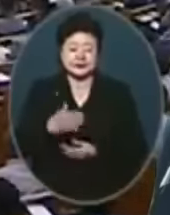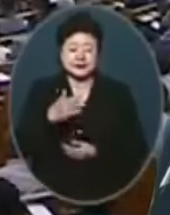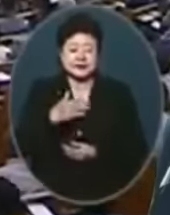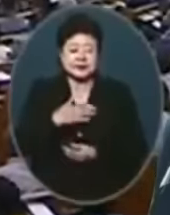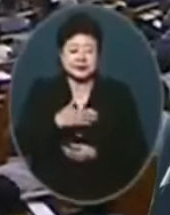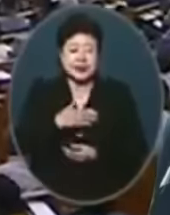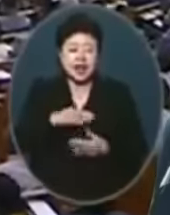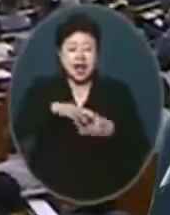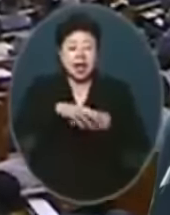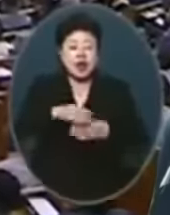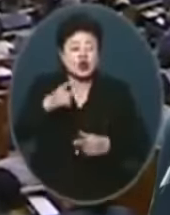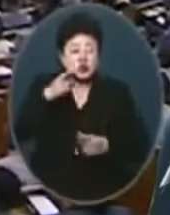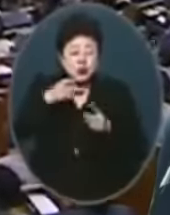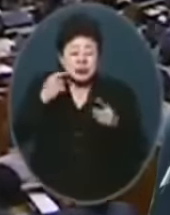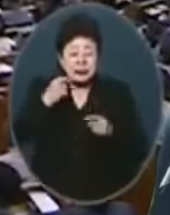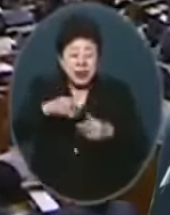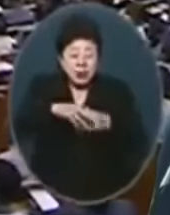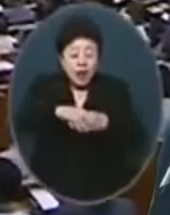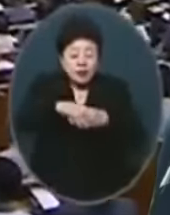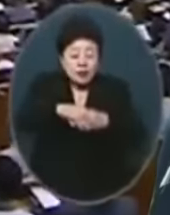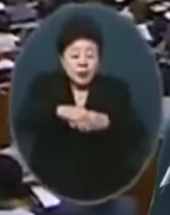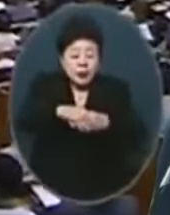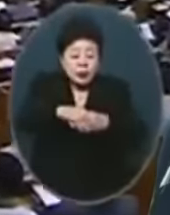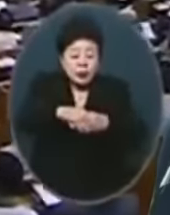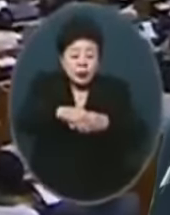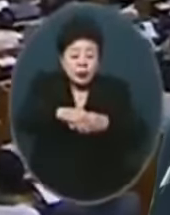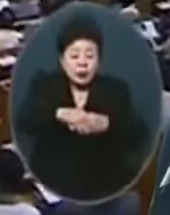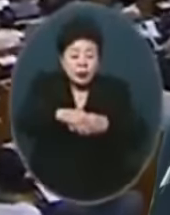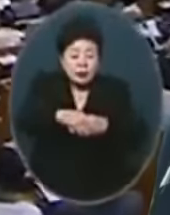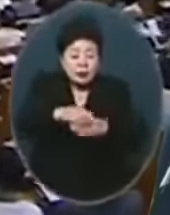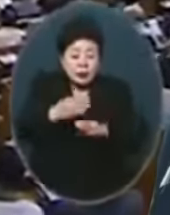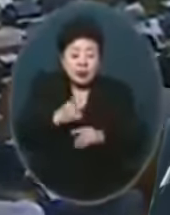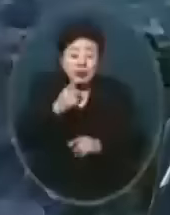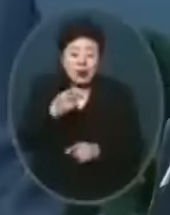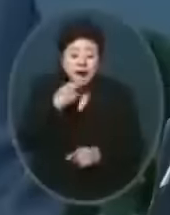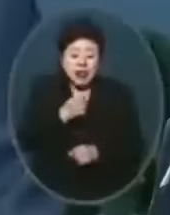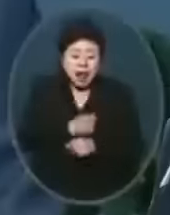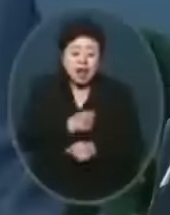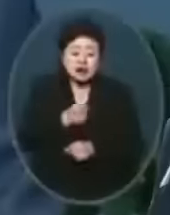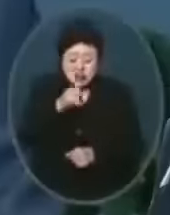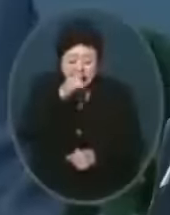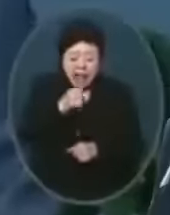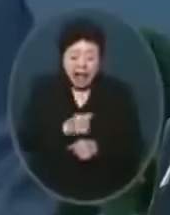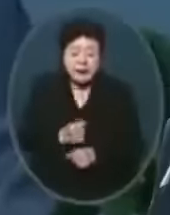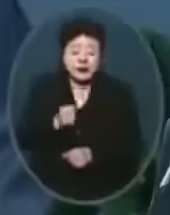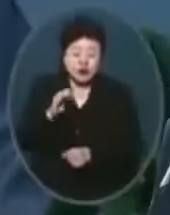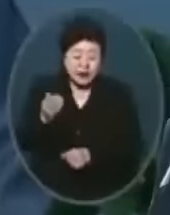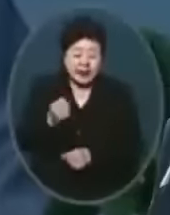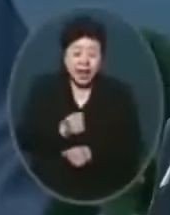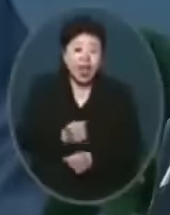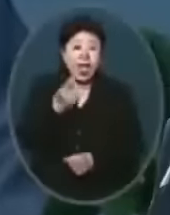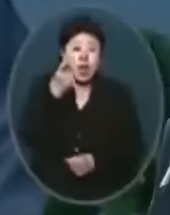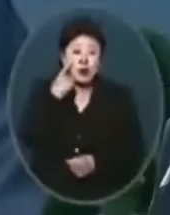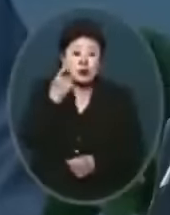나하고 악수를 하면 두 말 하지 않고 할 수 있다 하면 된다 해보자 목사요.